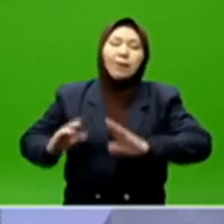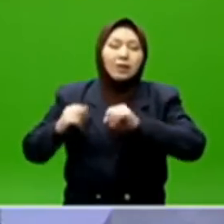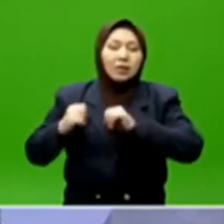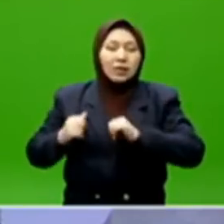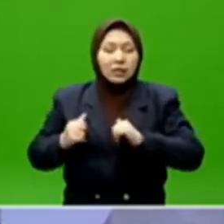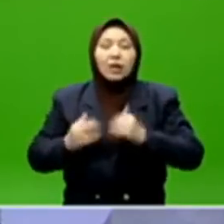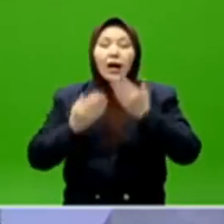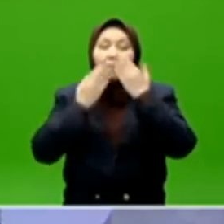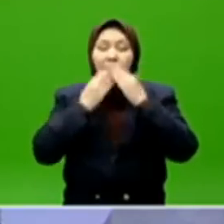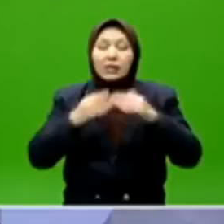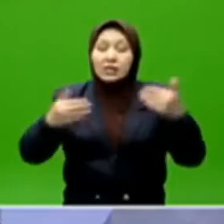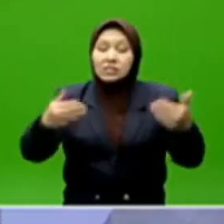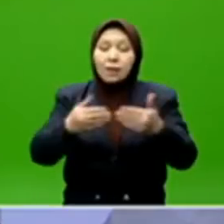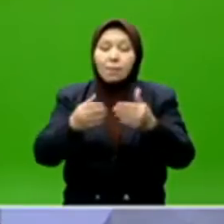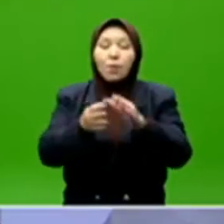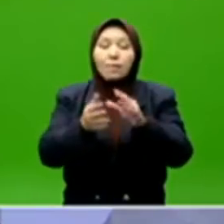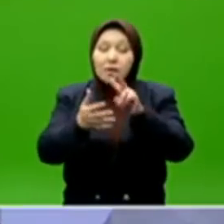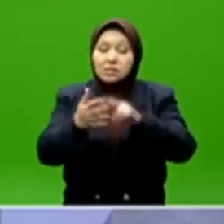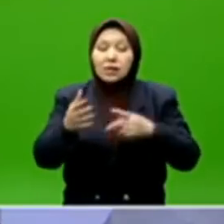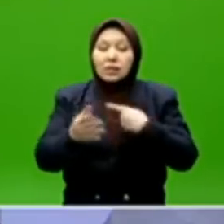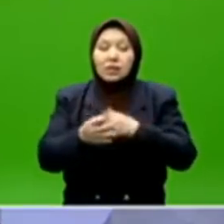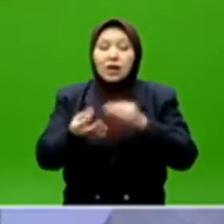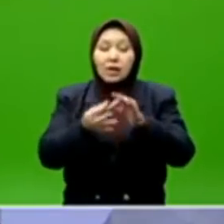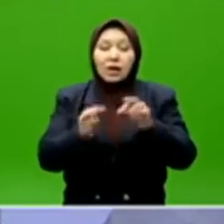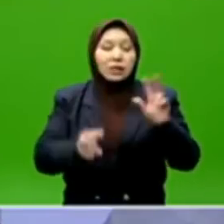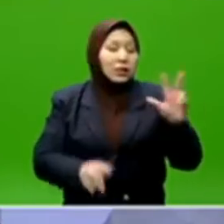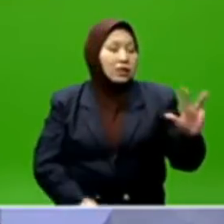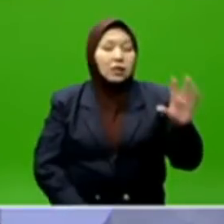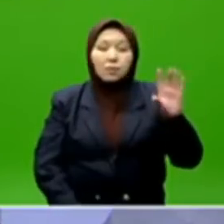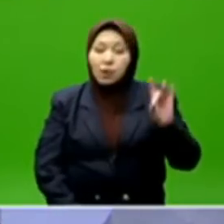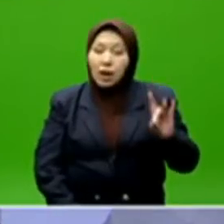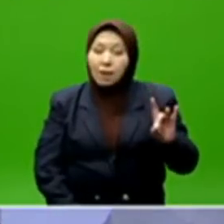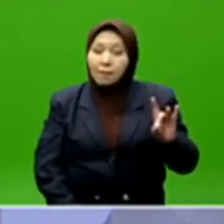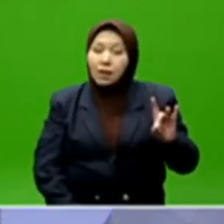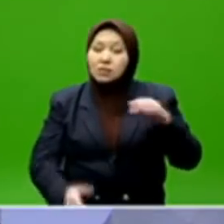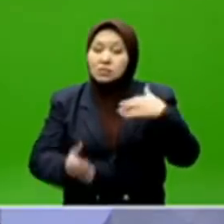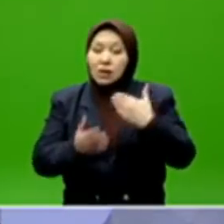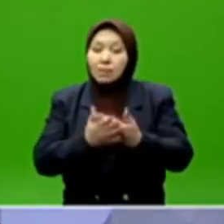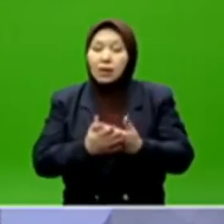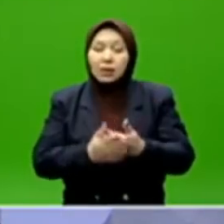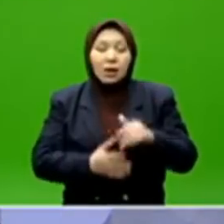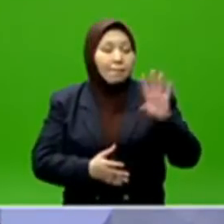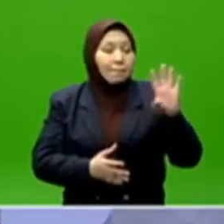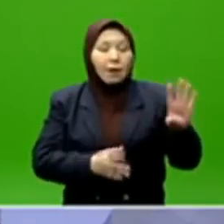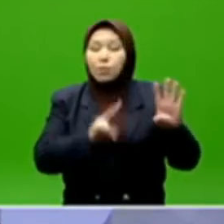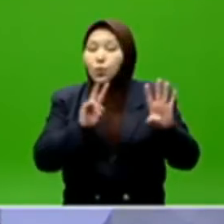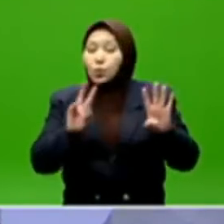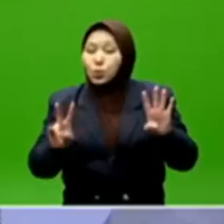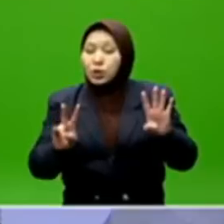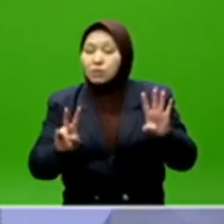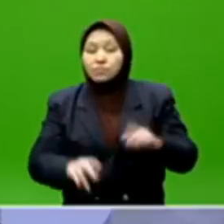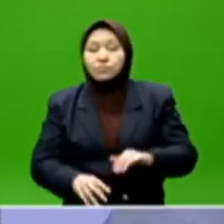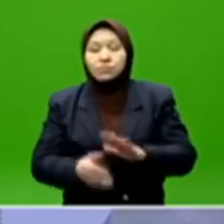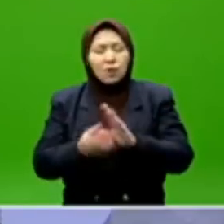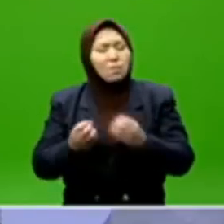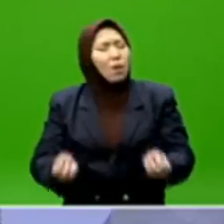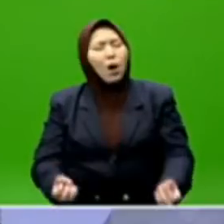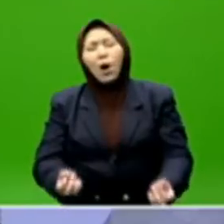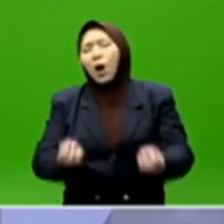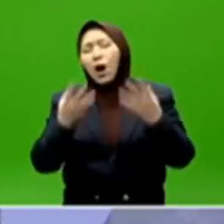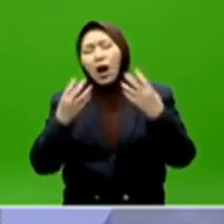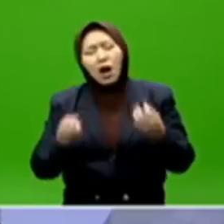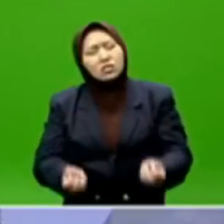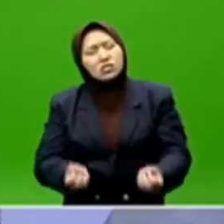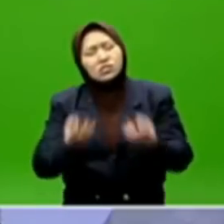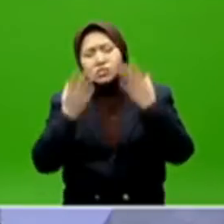Kita sambung bacaan kita ayat yang ke 38 sehingga ayat yang ke 42. banyak doa-doa yang akan